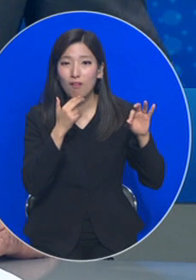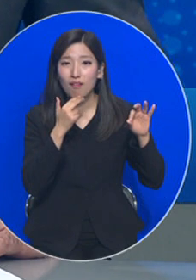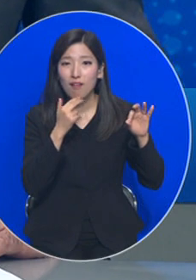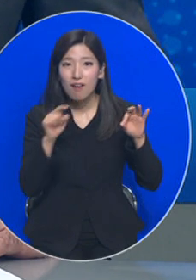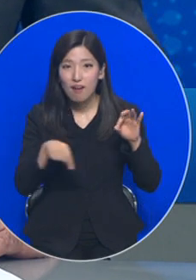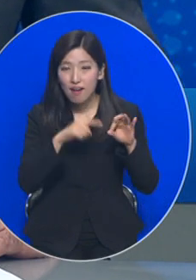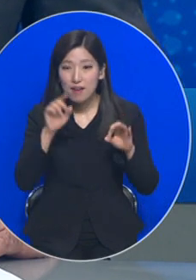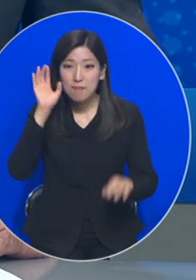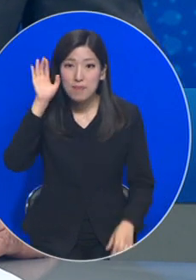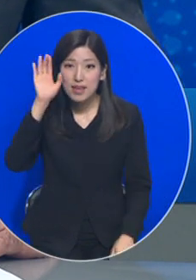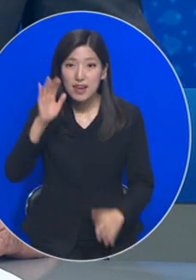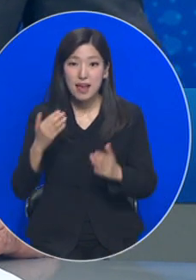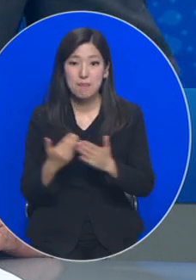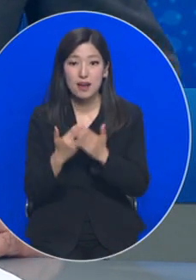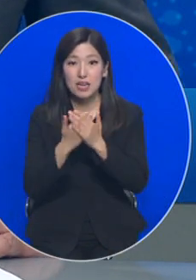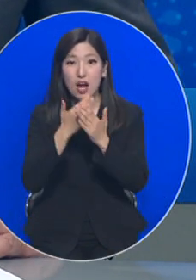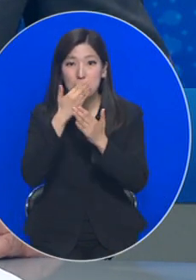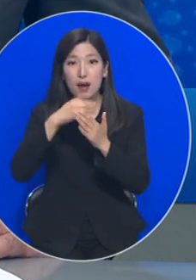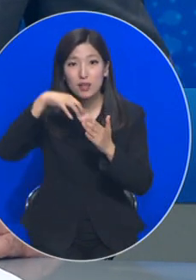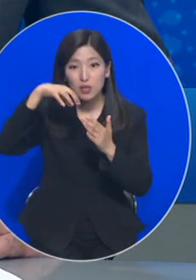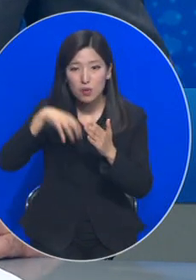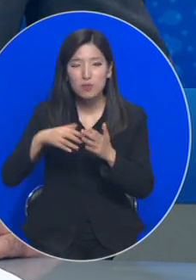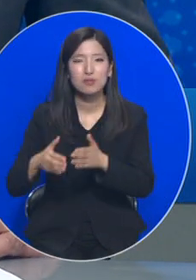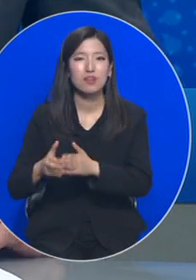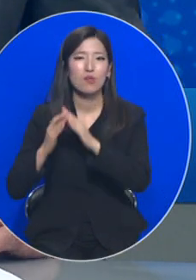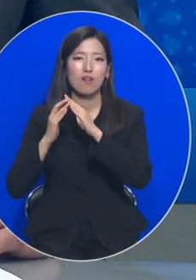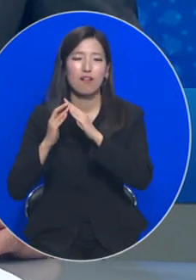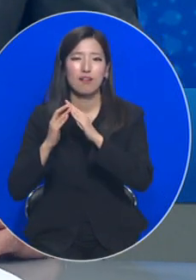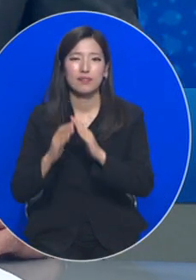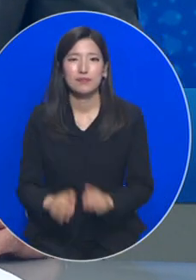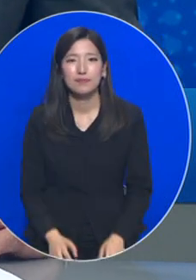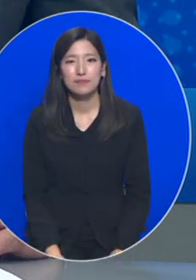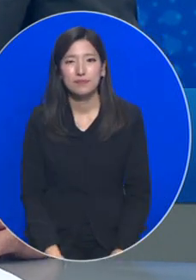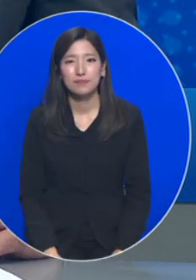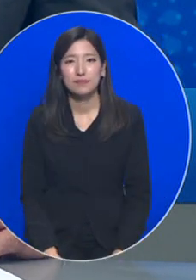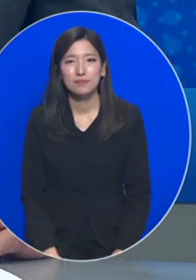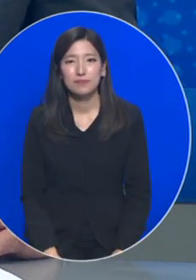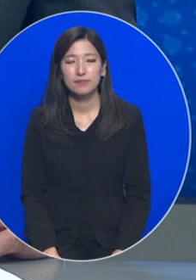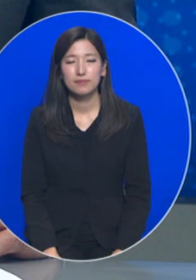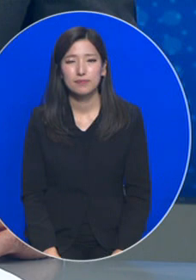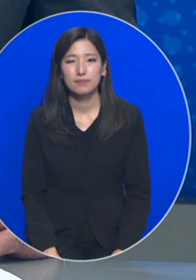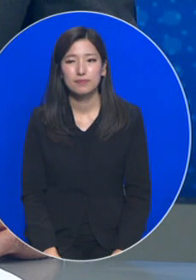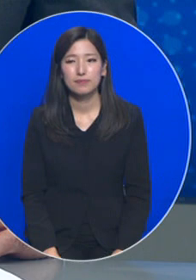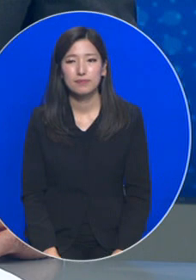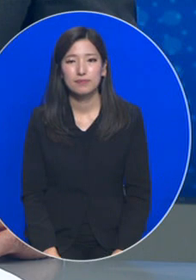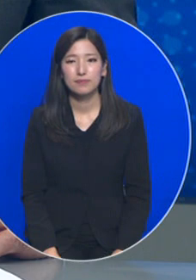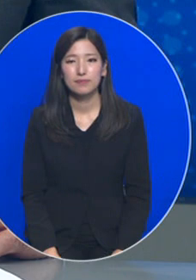미래의 수출산업으로 육성 하기로 했습니다 이수복 기자가 보도합니다